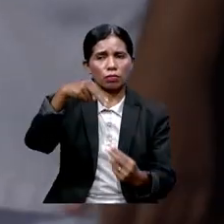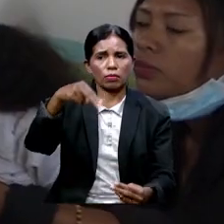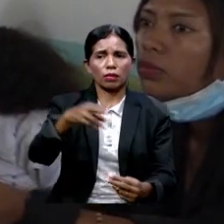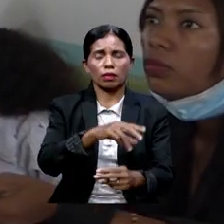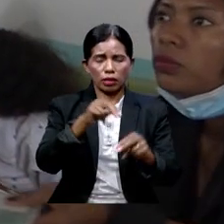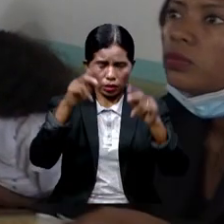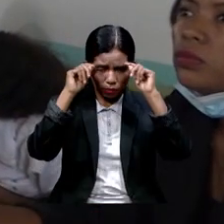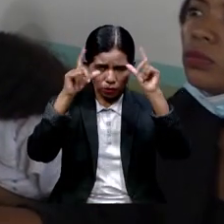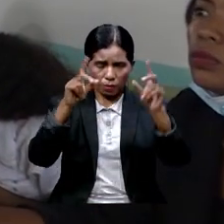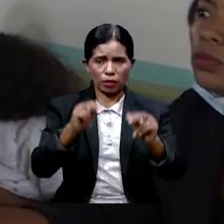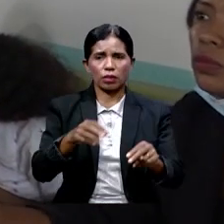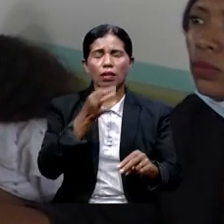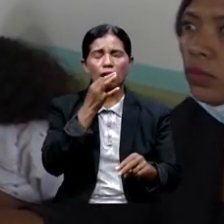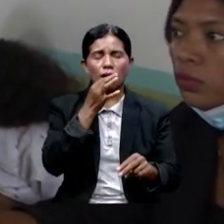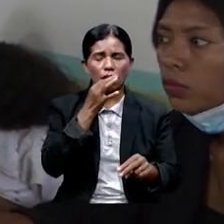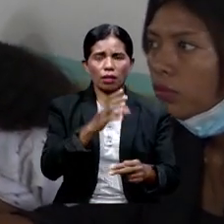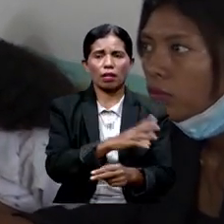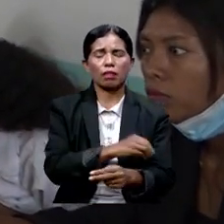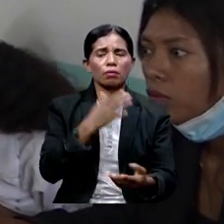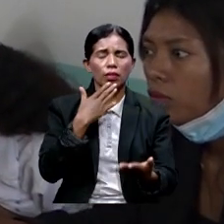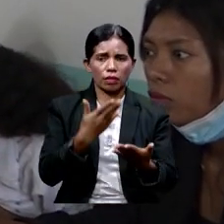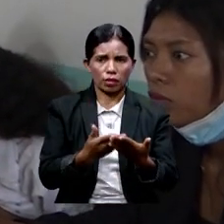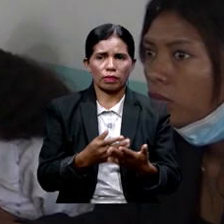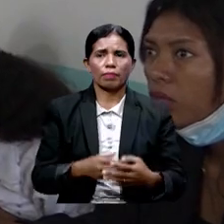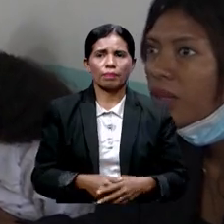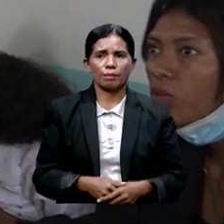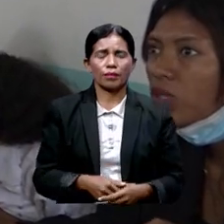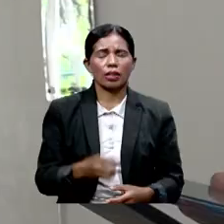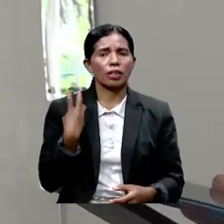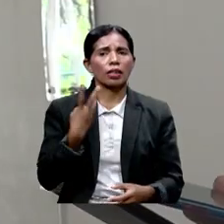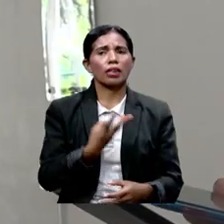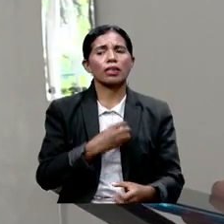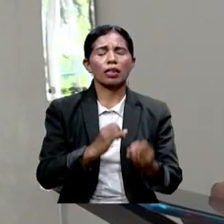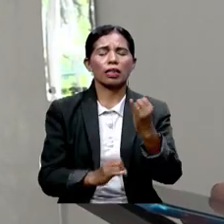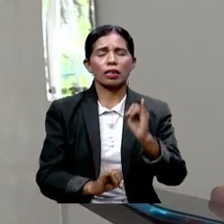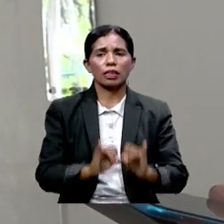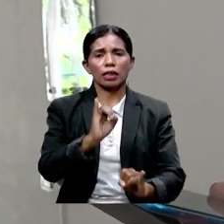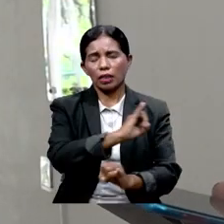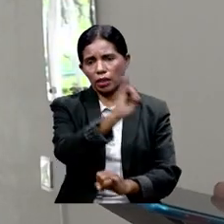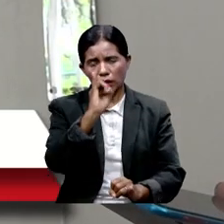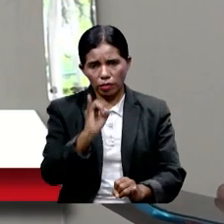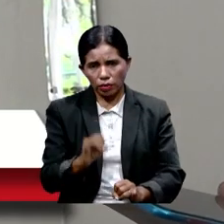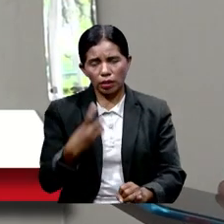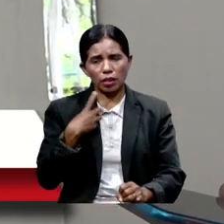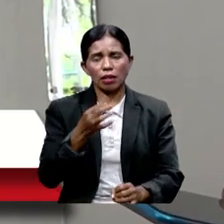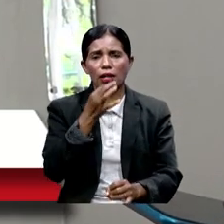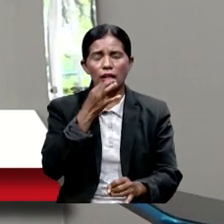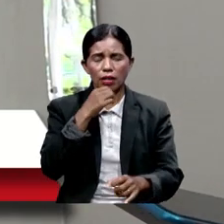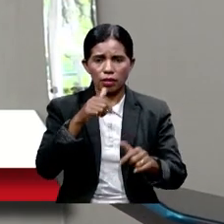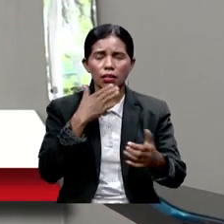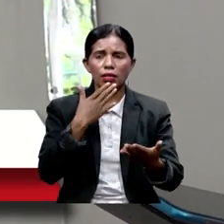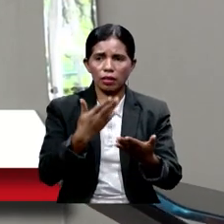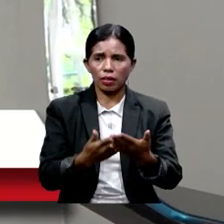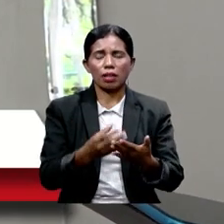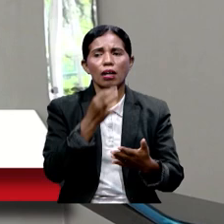persija konsumu aihan lokal nebe nutritivo. Identifica e tene potensia ekonomia sira erailaran, ita persija identifica han fale